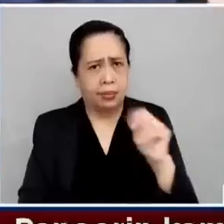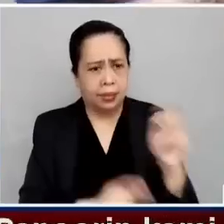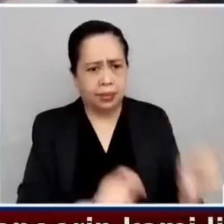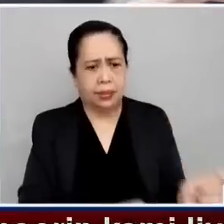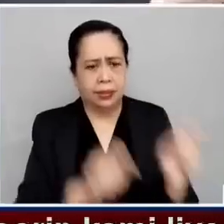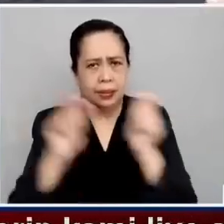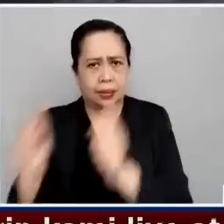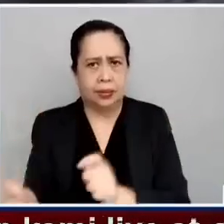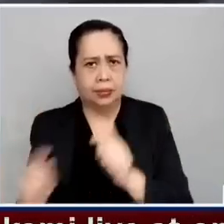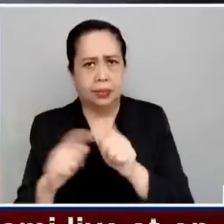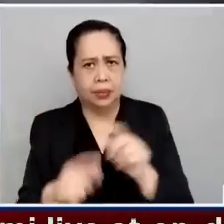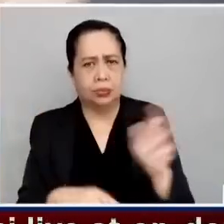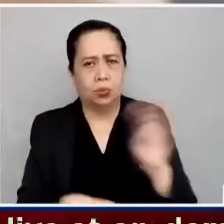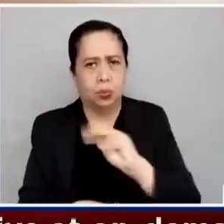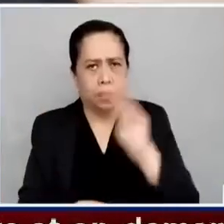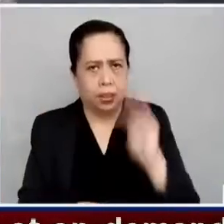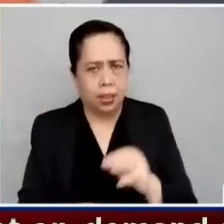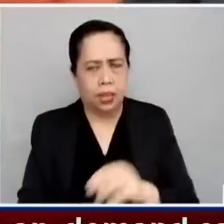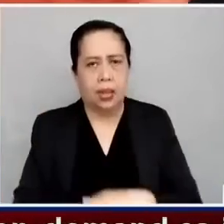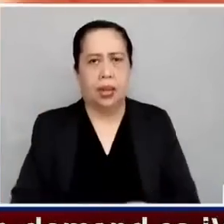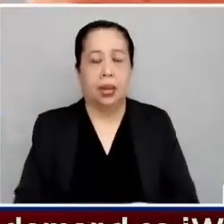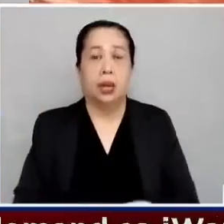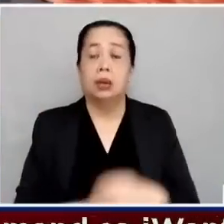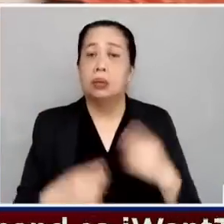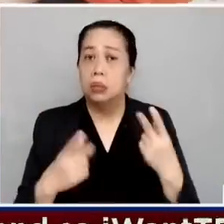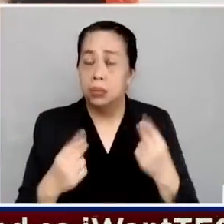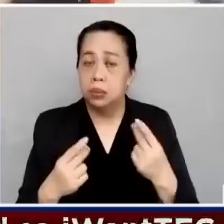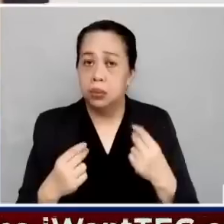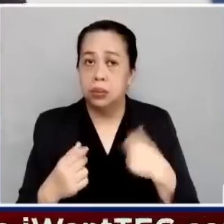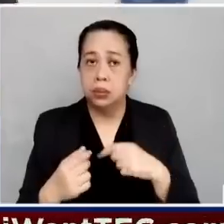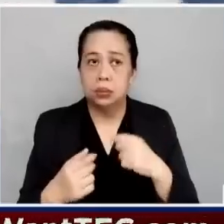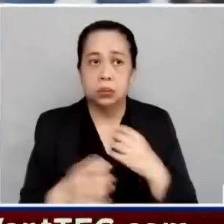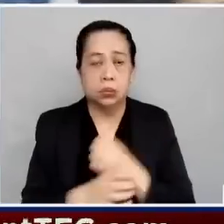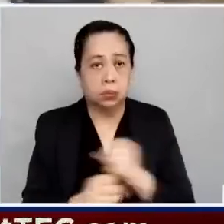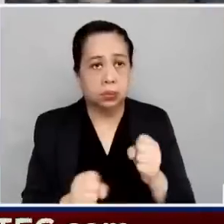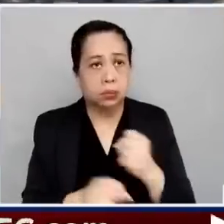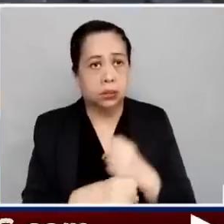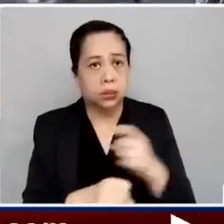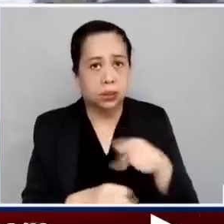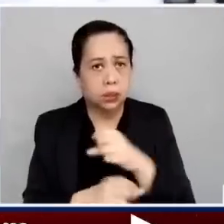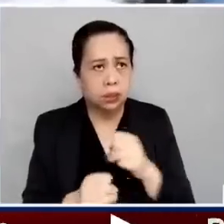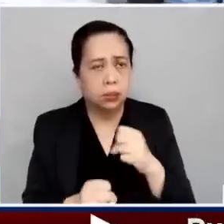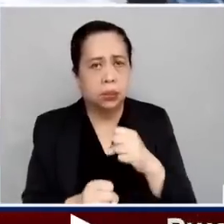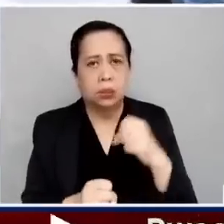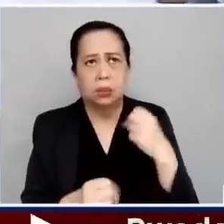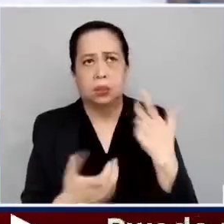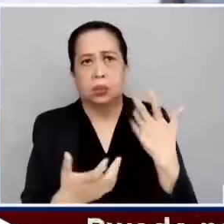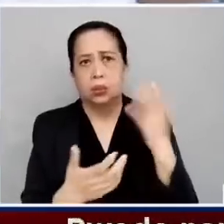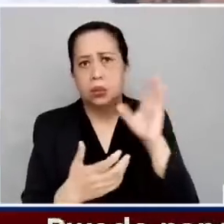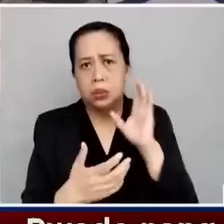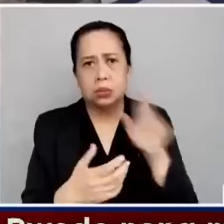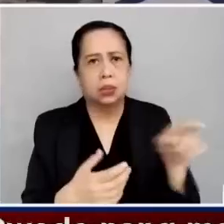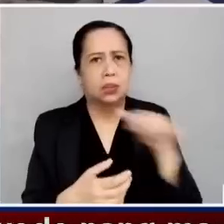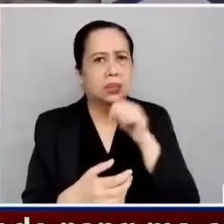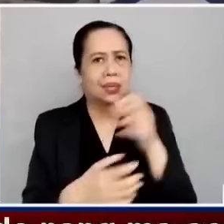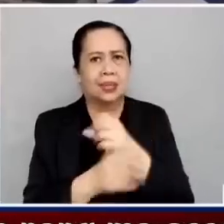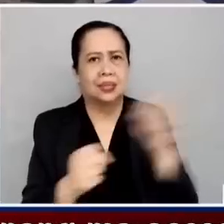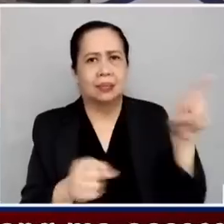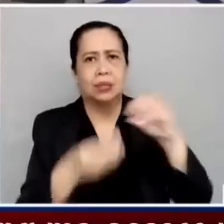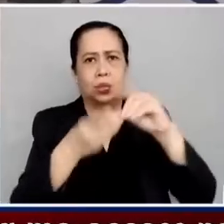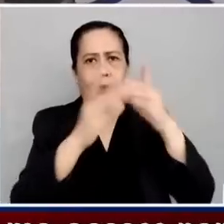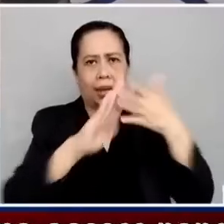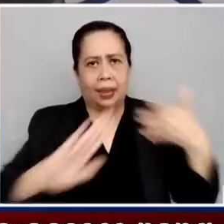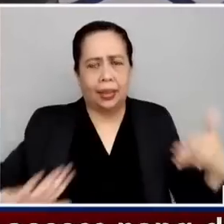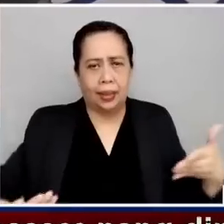kanila sa Manila. That's what we do to be able to secure them because we found that they were not safe in Dumaguete and